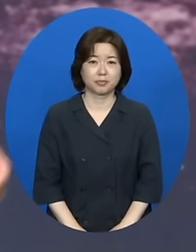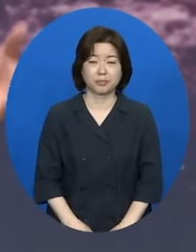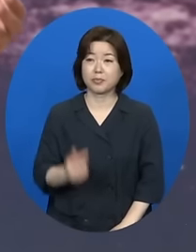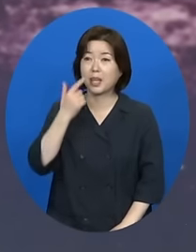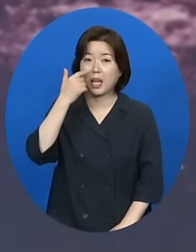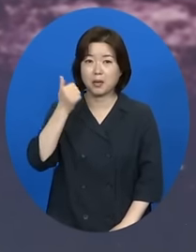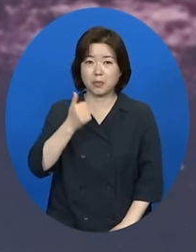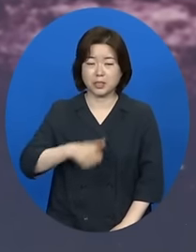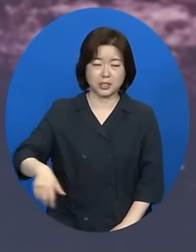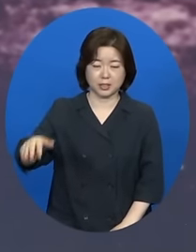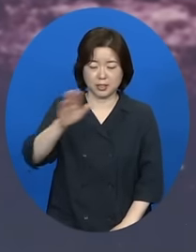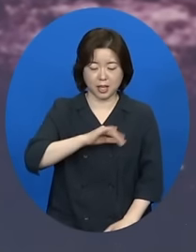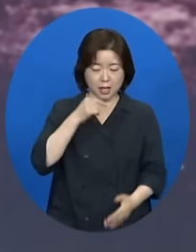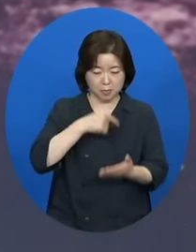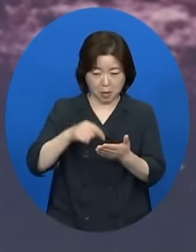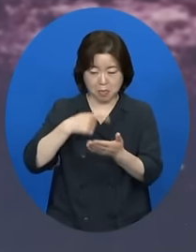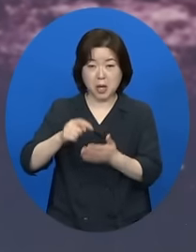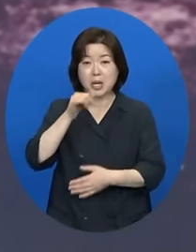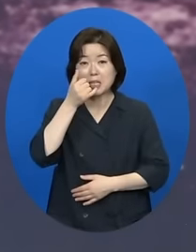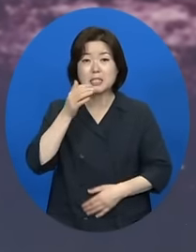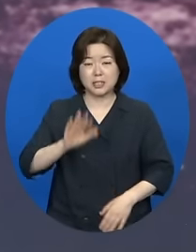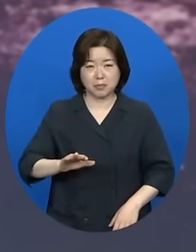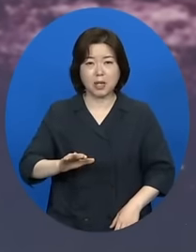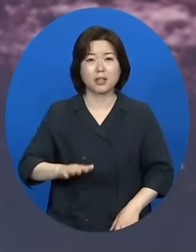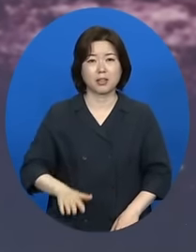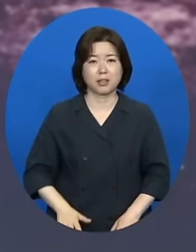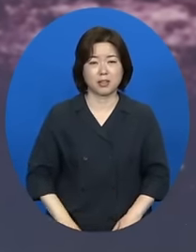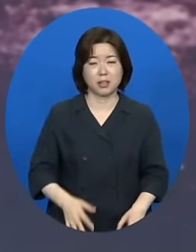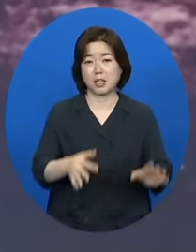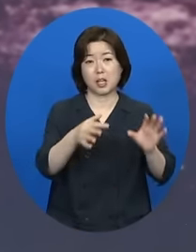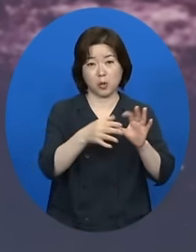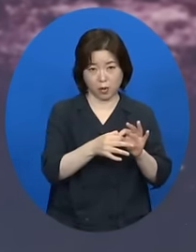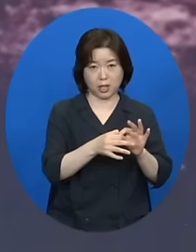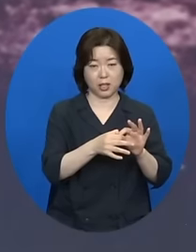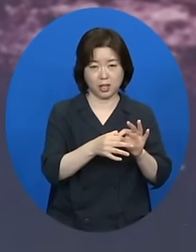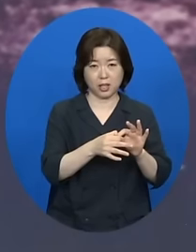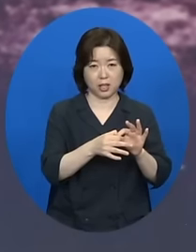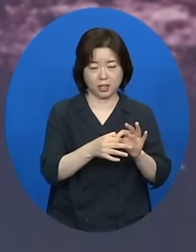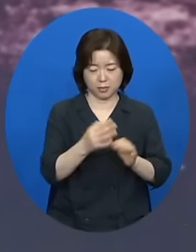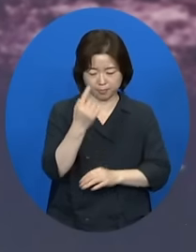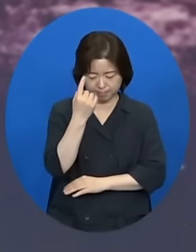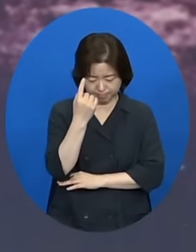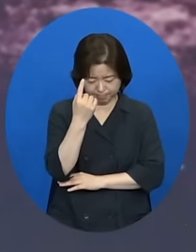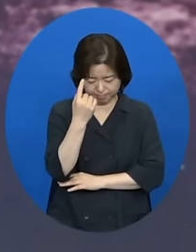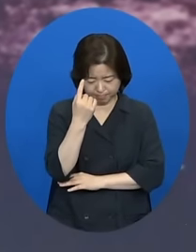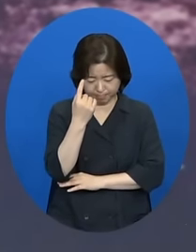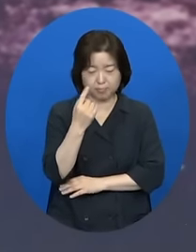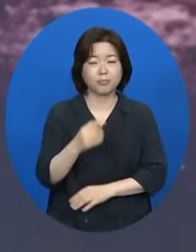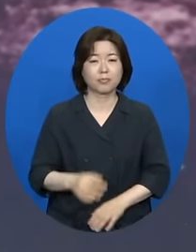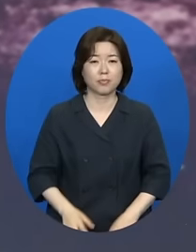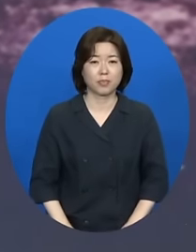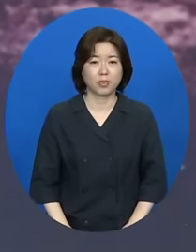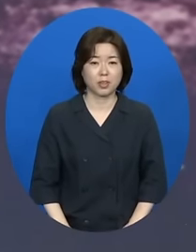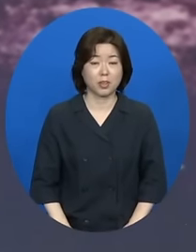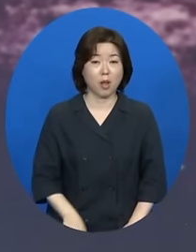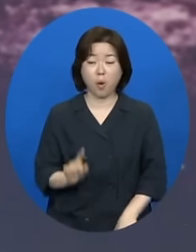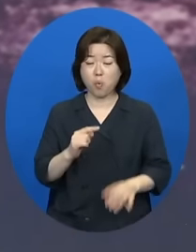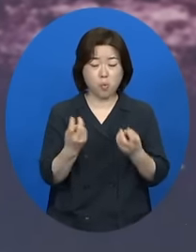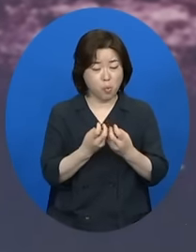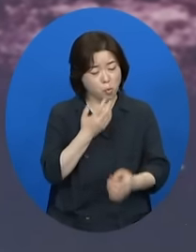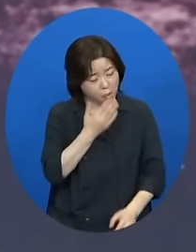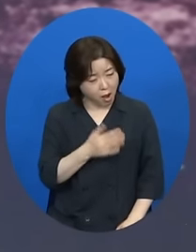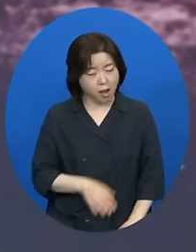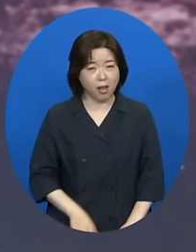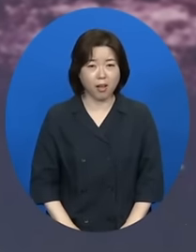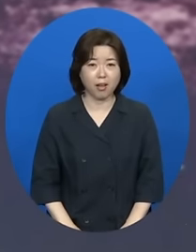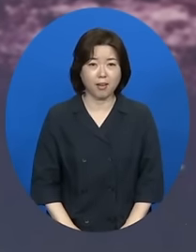아버지께서 다 손해를 보더라도 관계를 지켜줬어요. 아니 어떻게 그러실 수